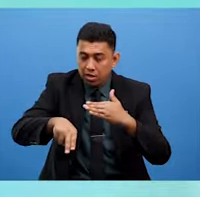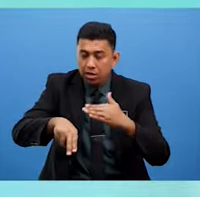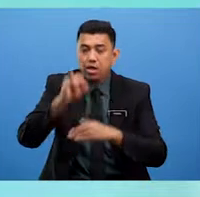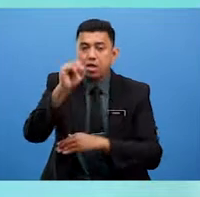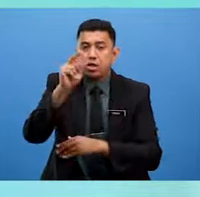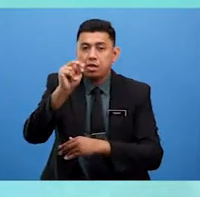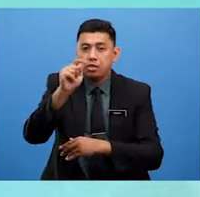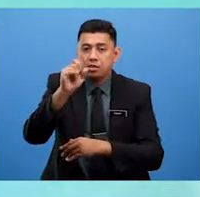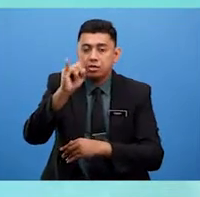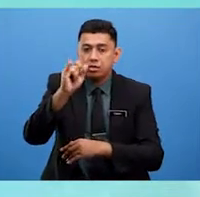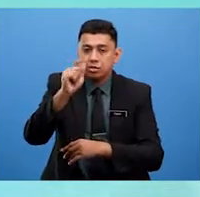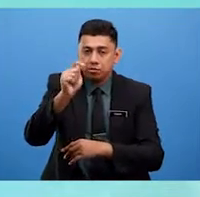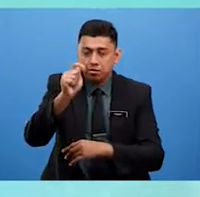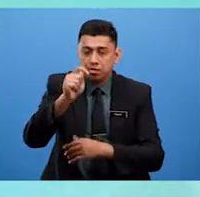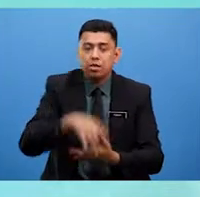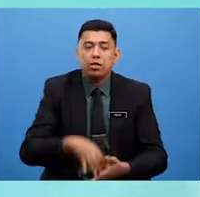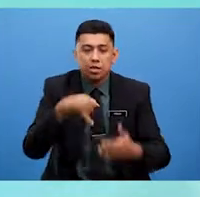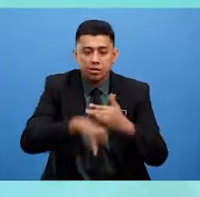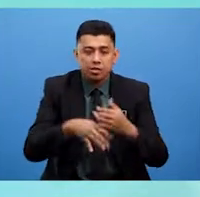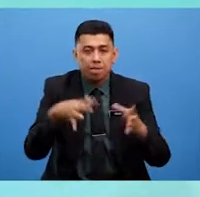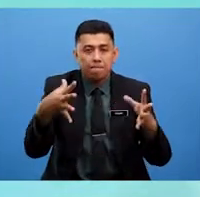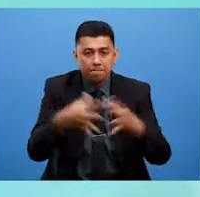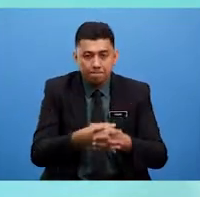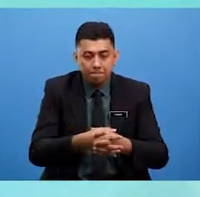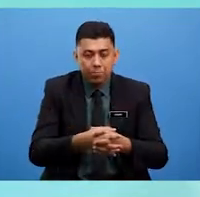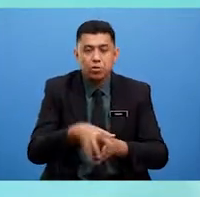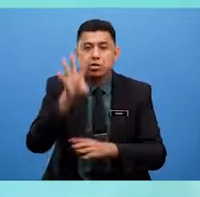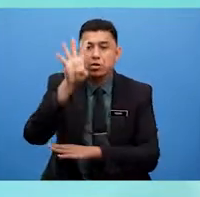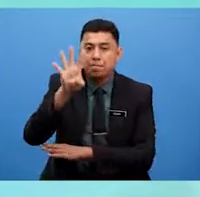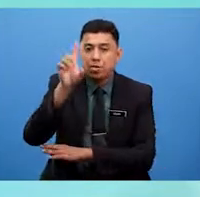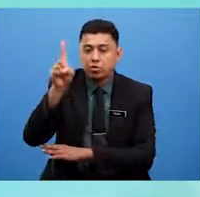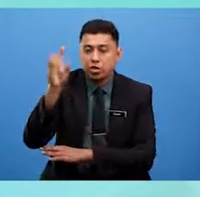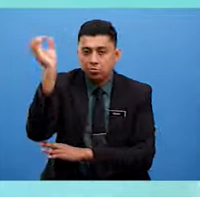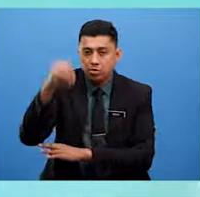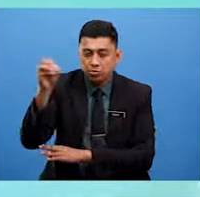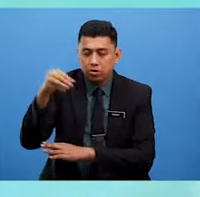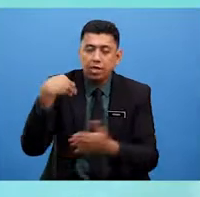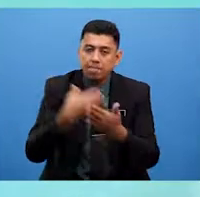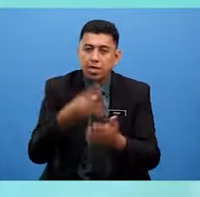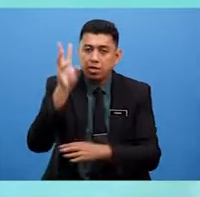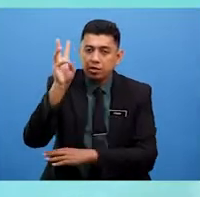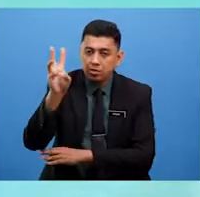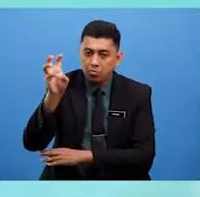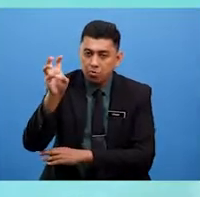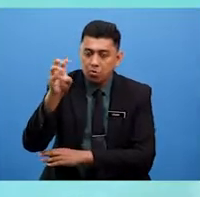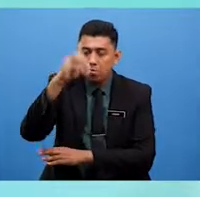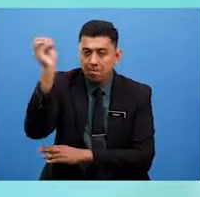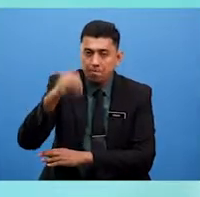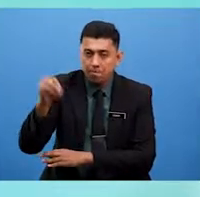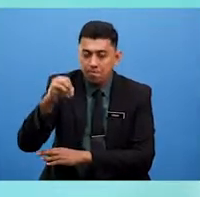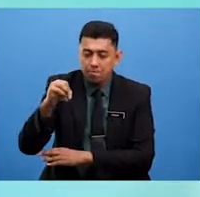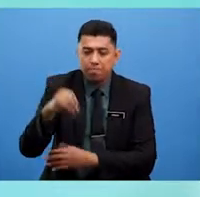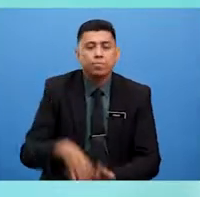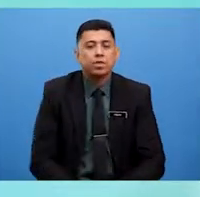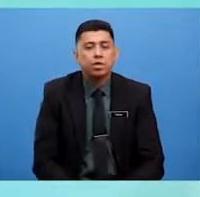selama 2 minggu dengan isi padu latihan berkurang 41% hingga 60% merupakan strategi yang